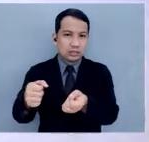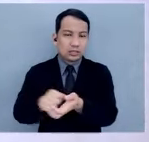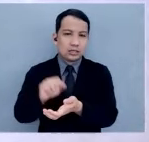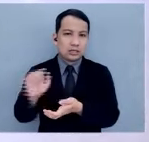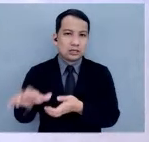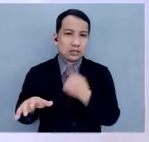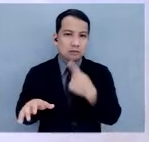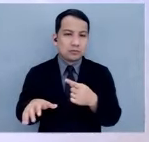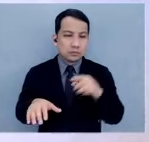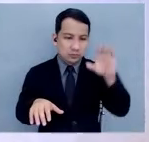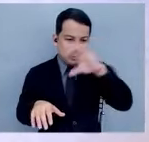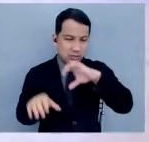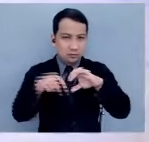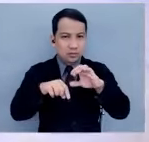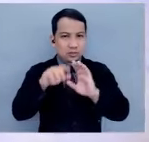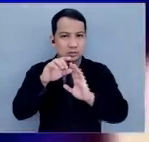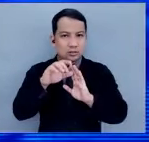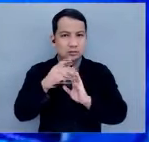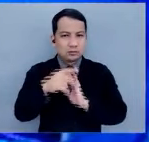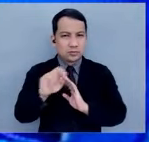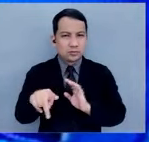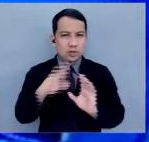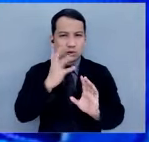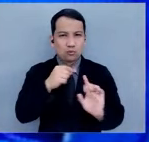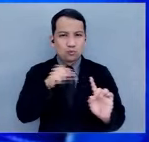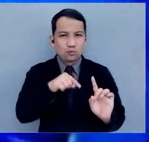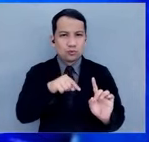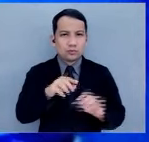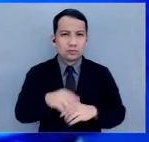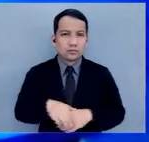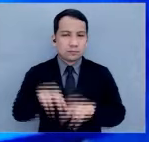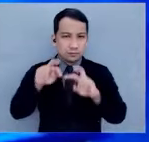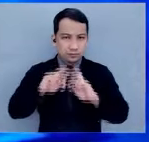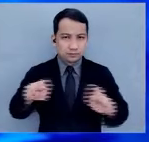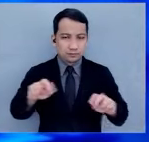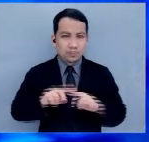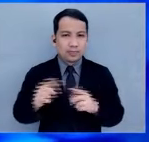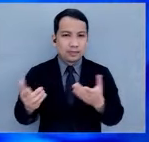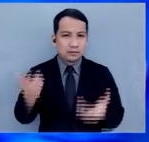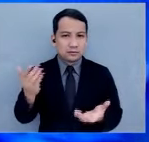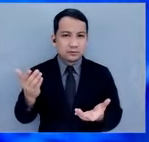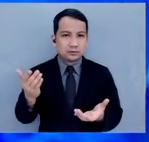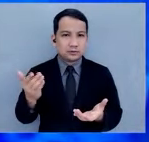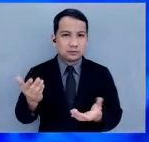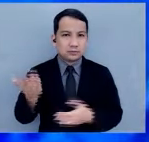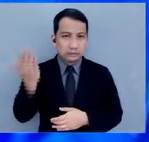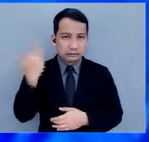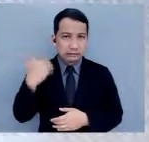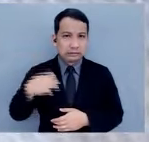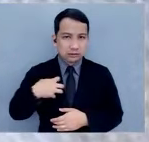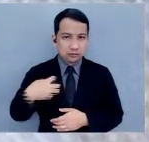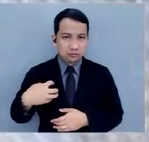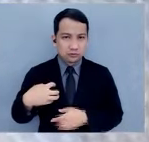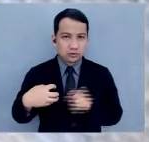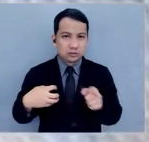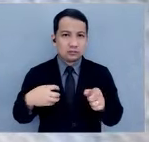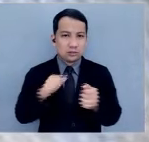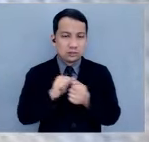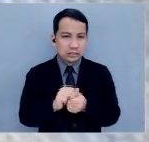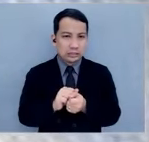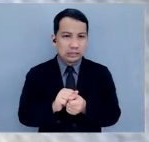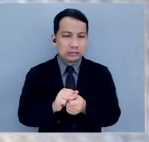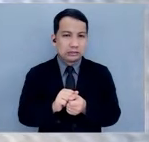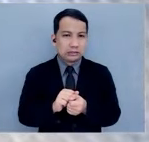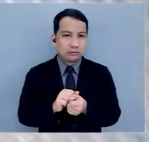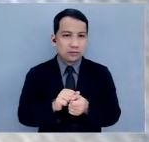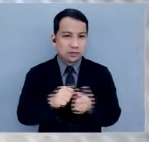na ng profiling ang PNP para matukoy sila. Iniimbestiga na rin ang posibilidad na dating mga pulis ang ilan sa mga sospek. Inaalam din kung sila